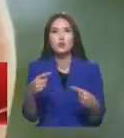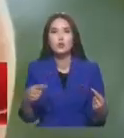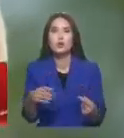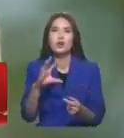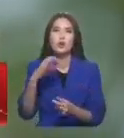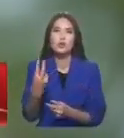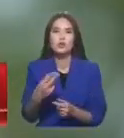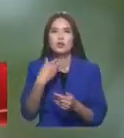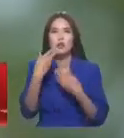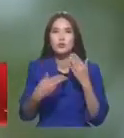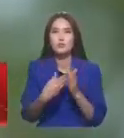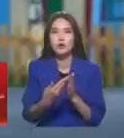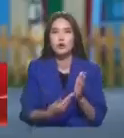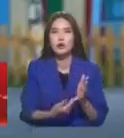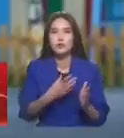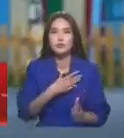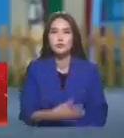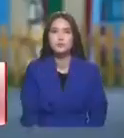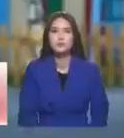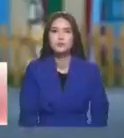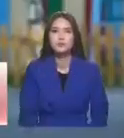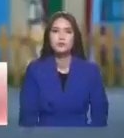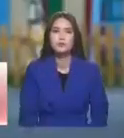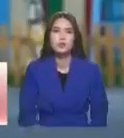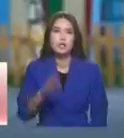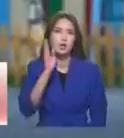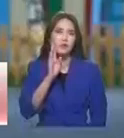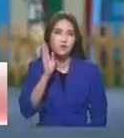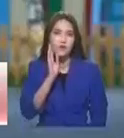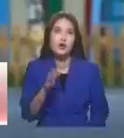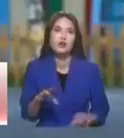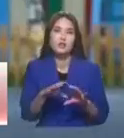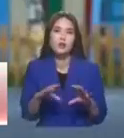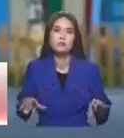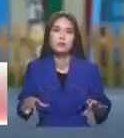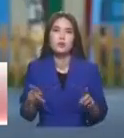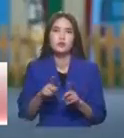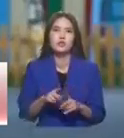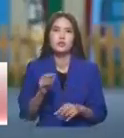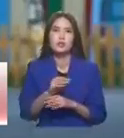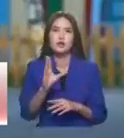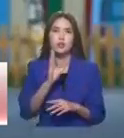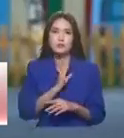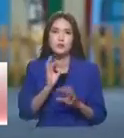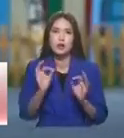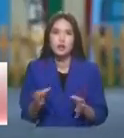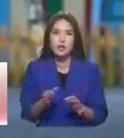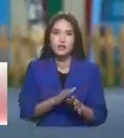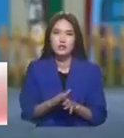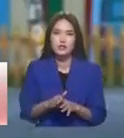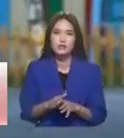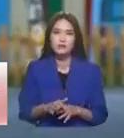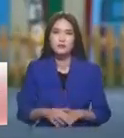вопросы. В этом году запустили водопровод в марте месяце. Да, были очень сложности,